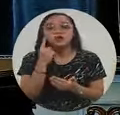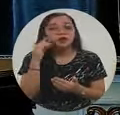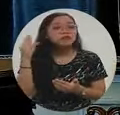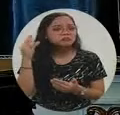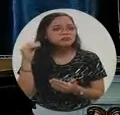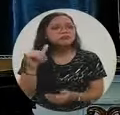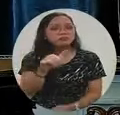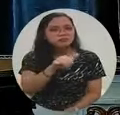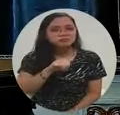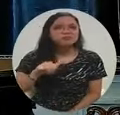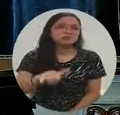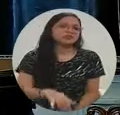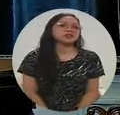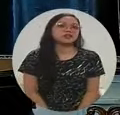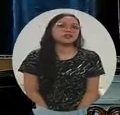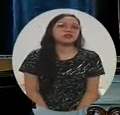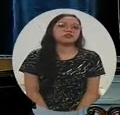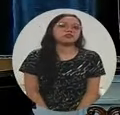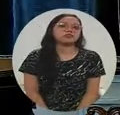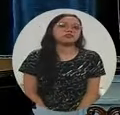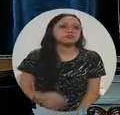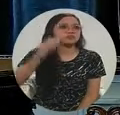And Nick is 48 years old.